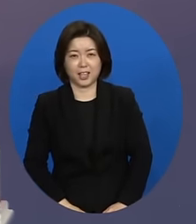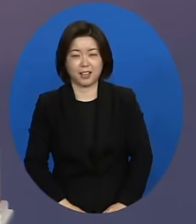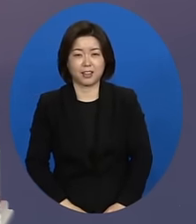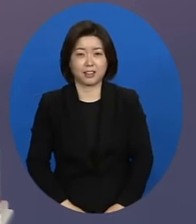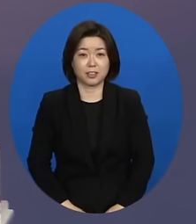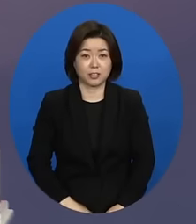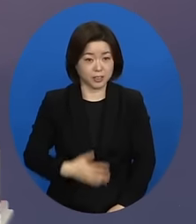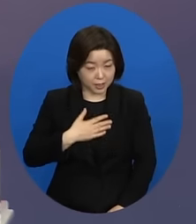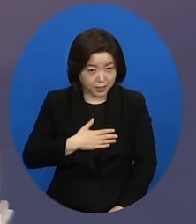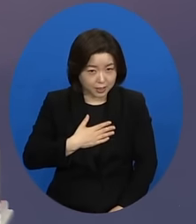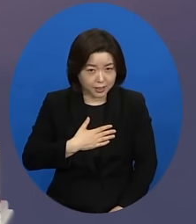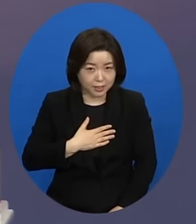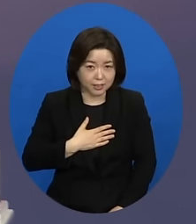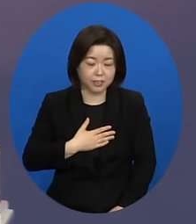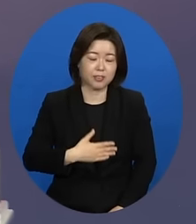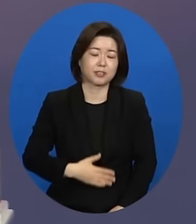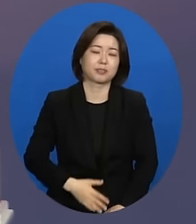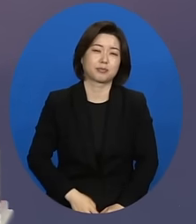알아요?